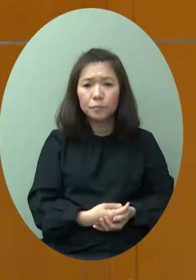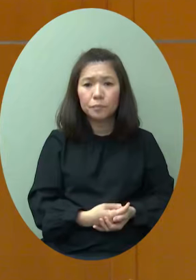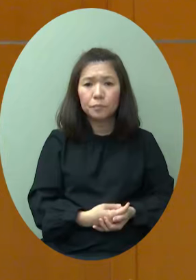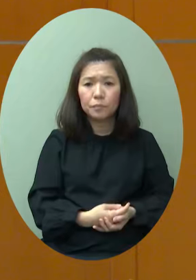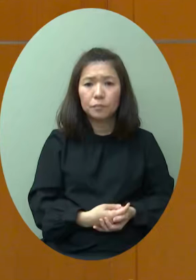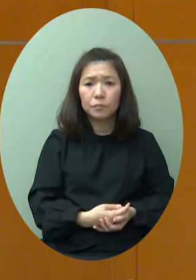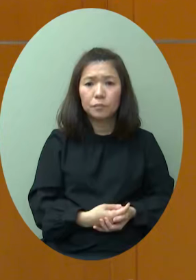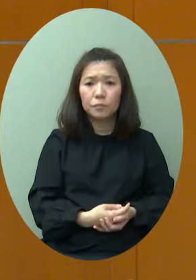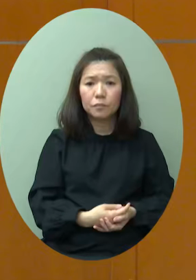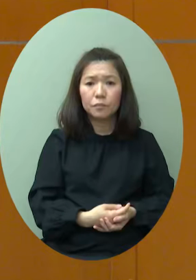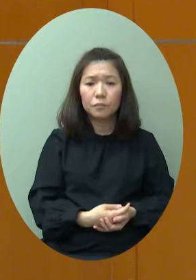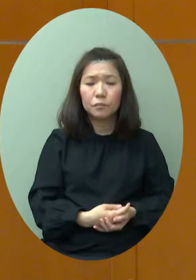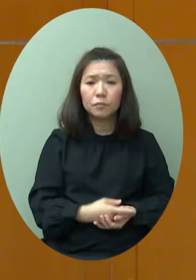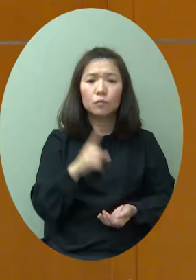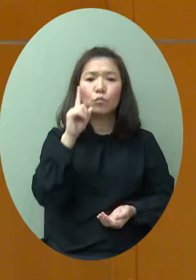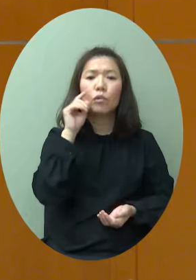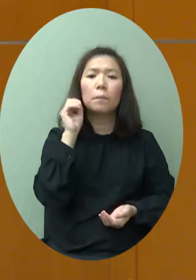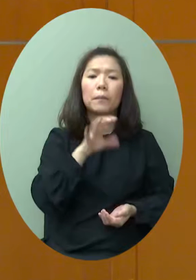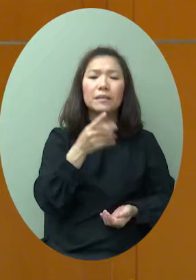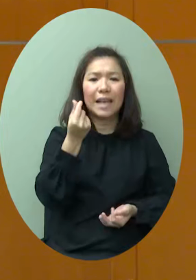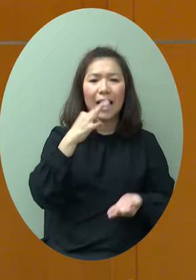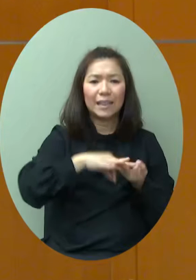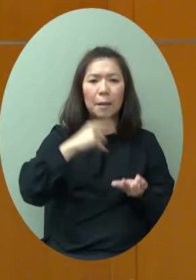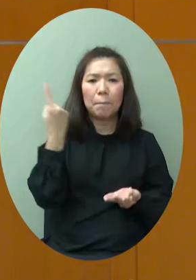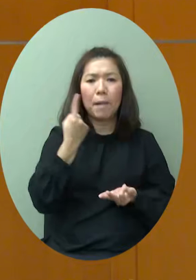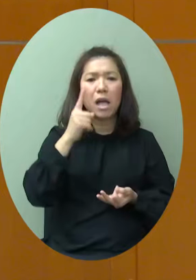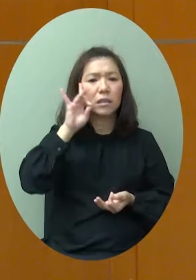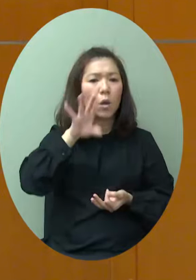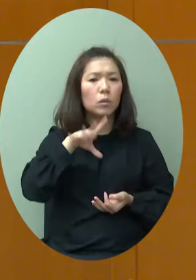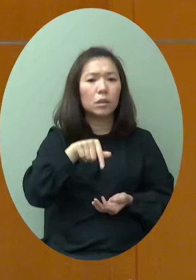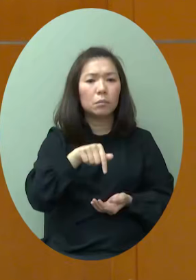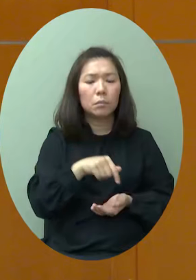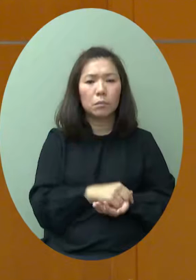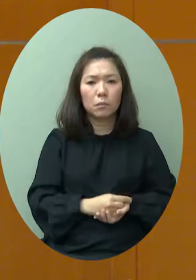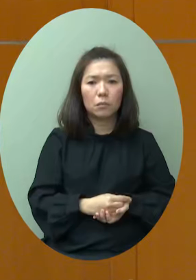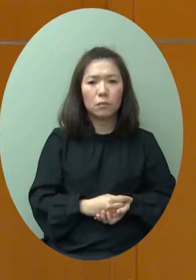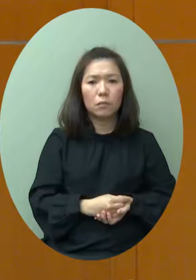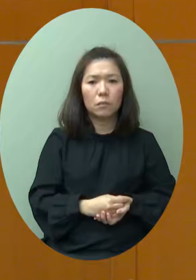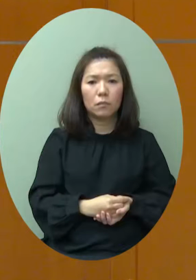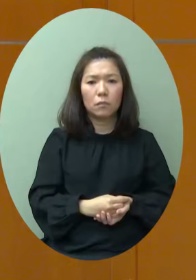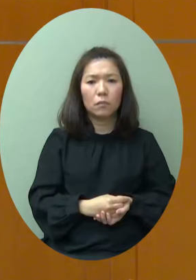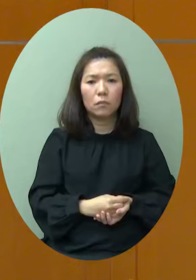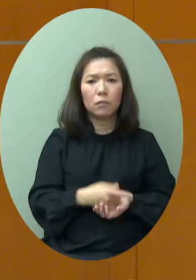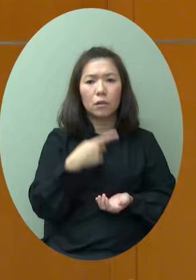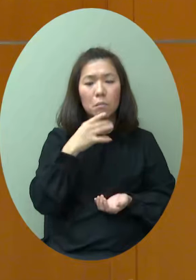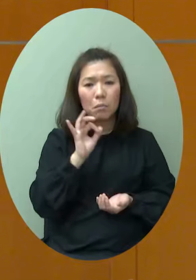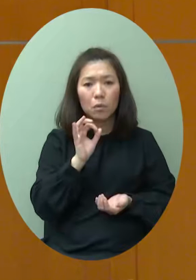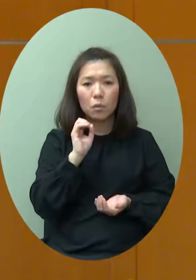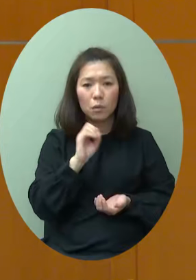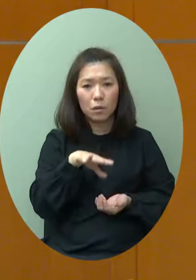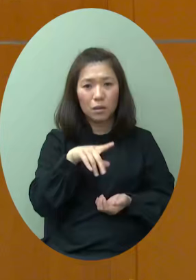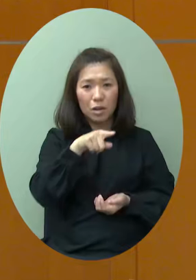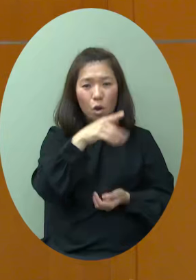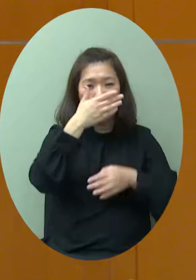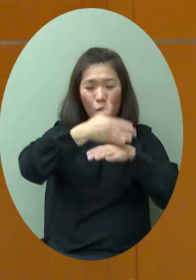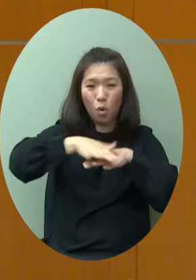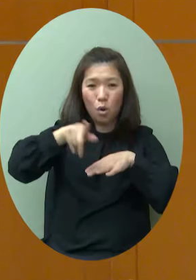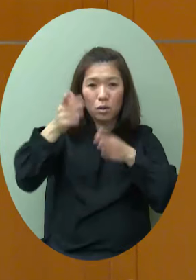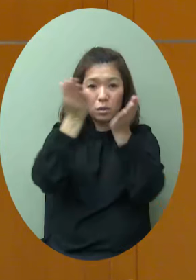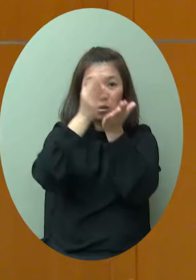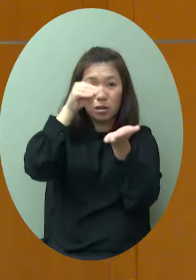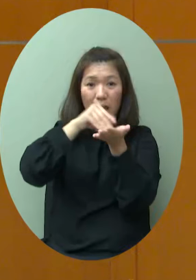同埋。想問一下沙田萬怡酒店嗰度有冇話其實嗰啲外佣嘅確診